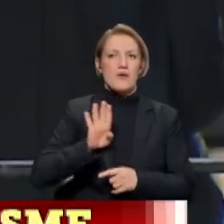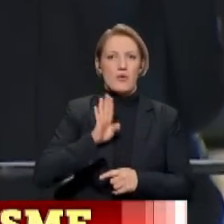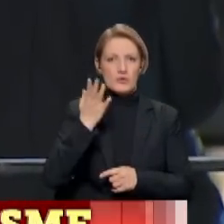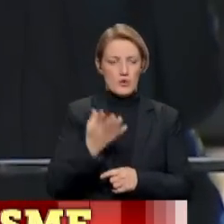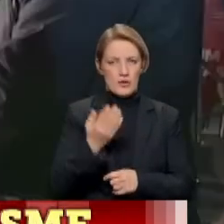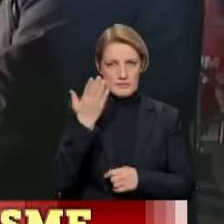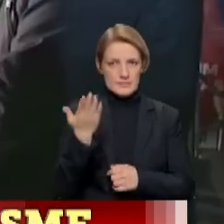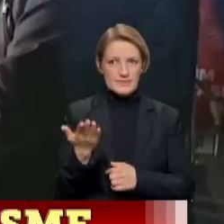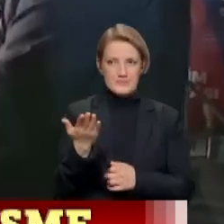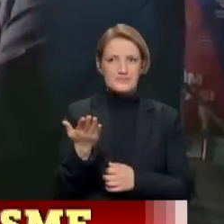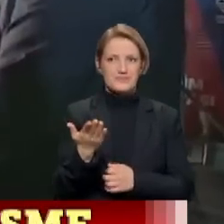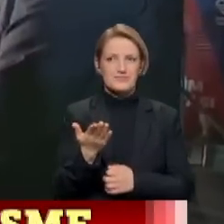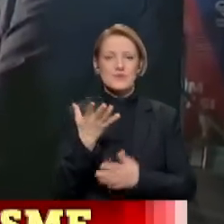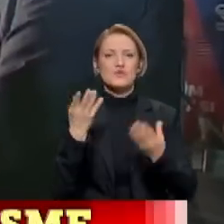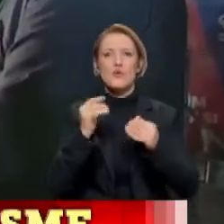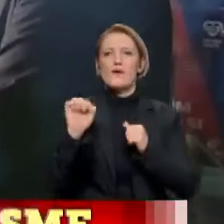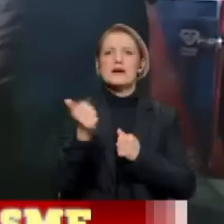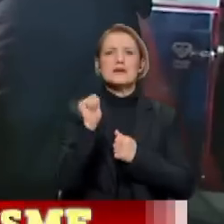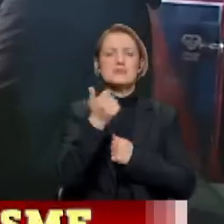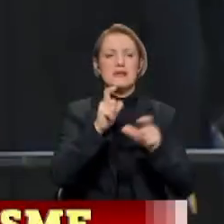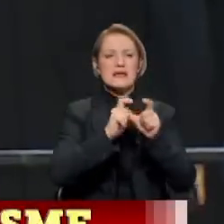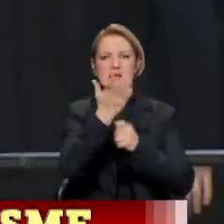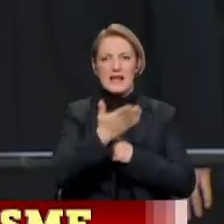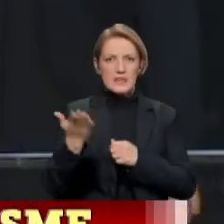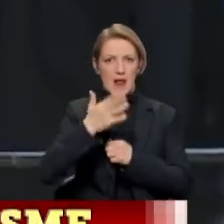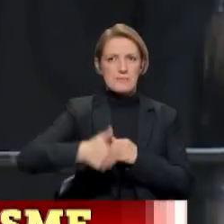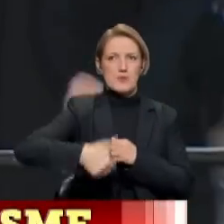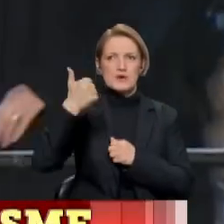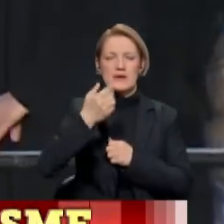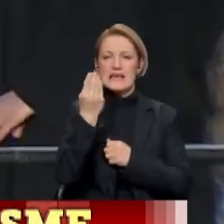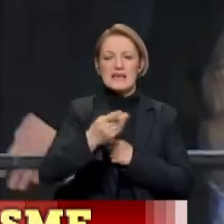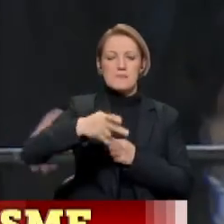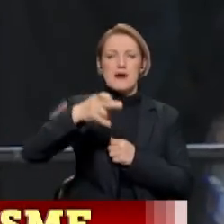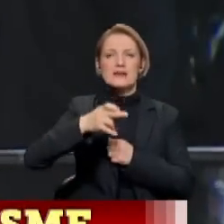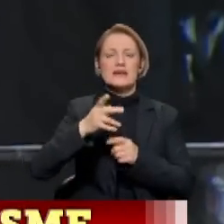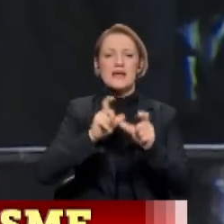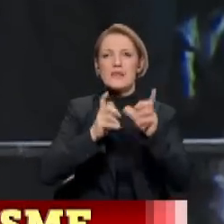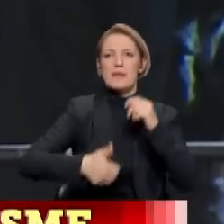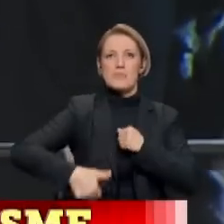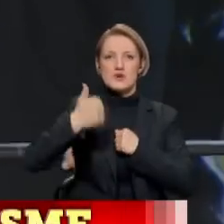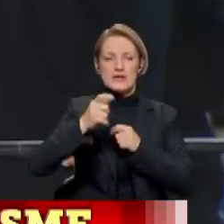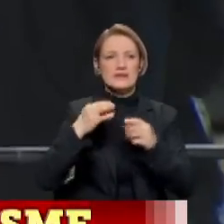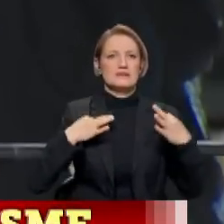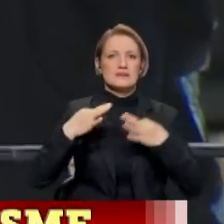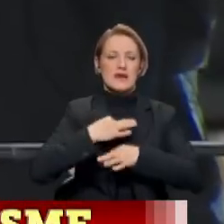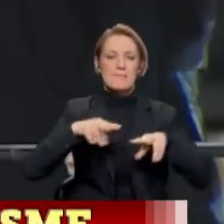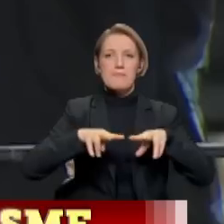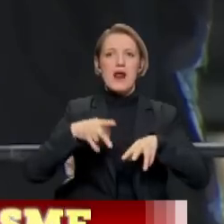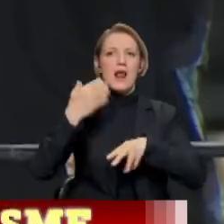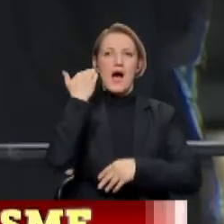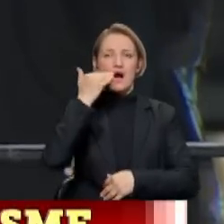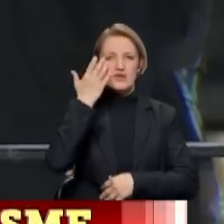üzere çok kıymetli Genel Başkanımız İYİ Parti Genel Başkanı Sayın Meral